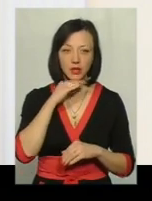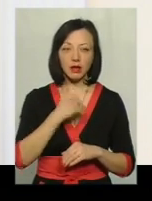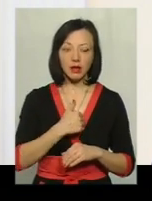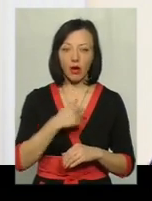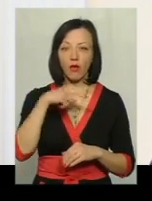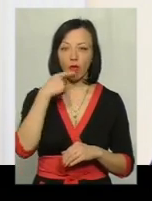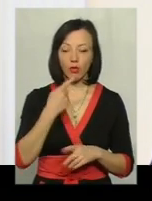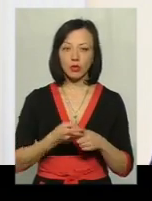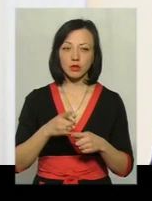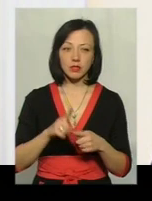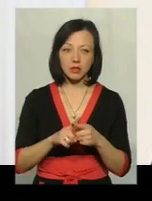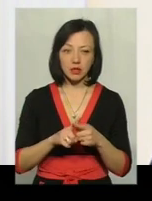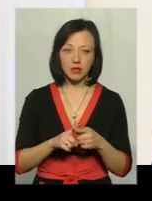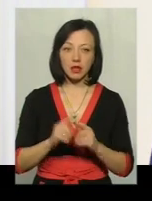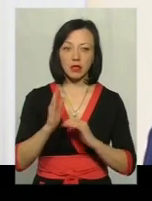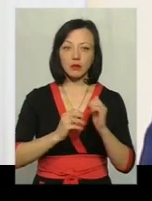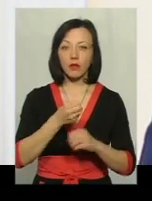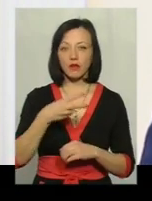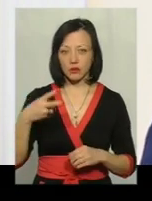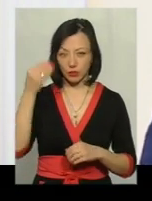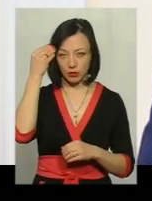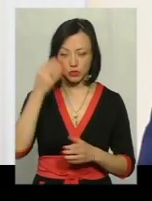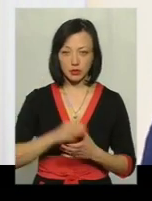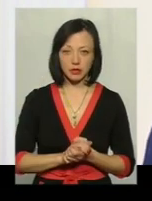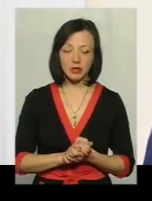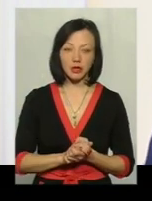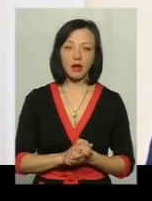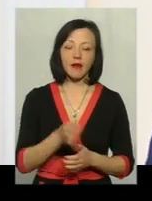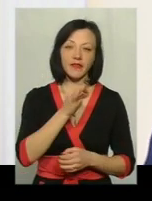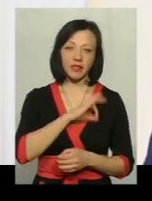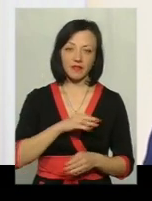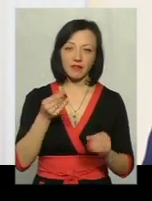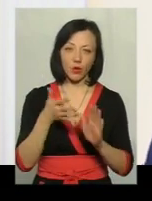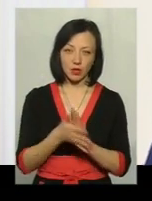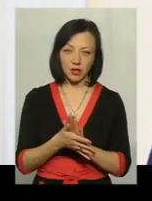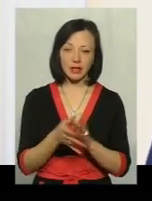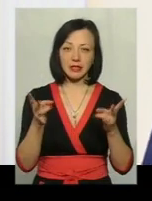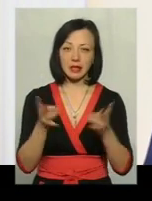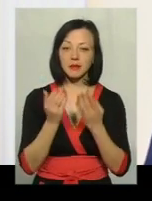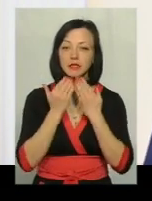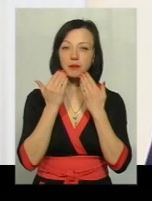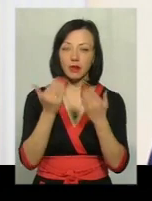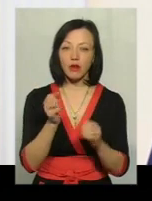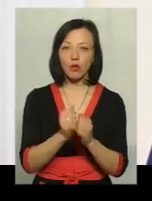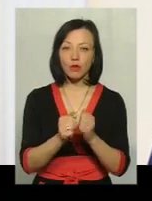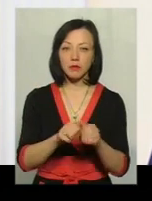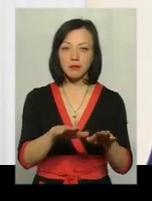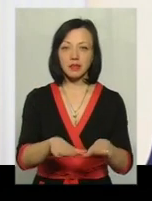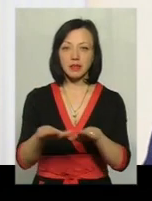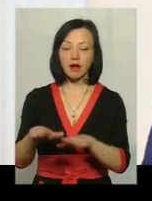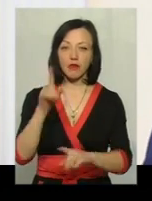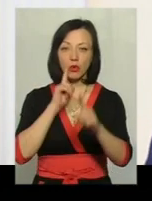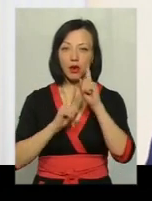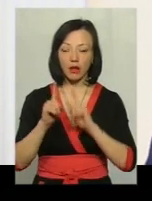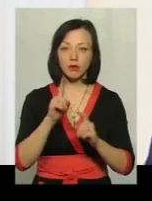говорю це з професійної точки зору. Ефективність використання. Треба запитати у кожної місцевої ради,